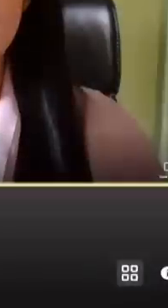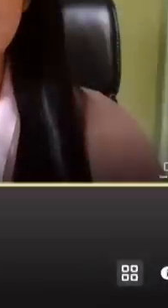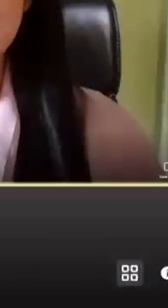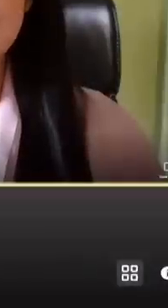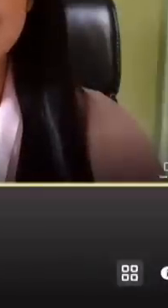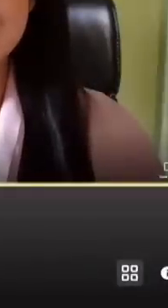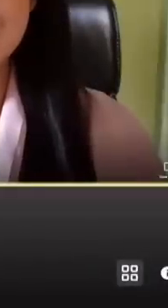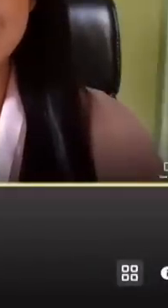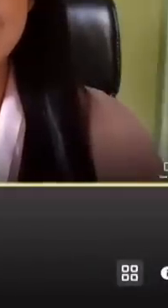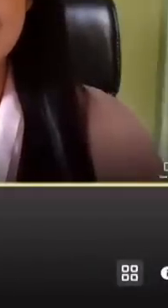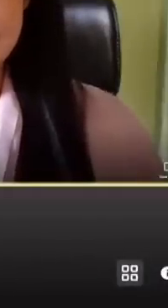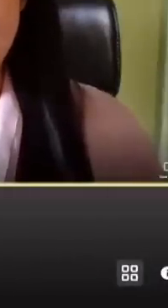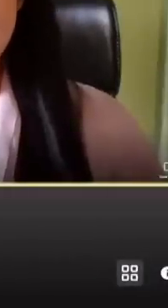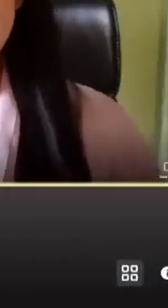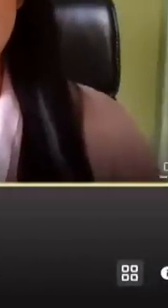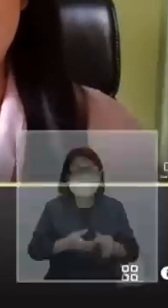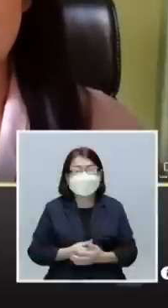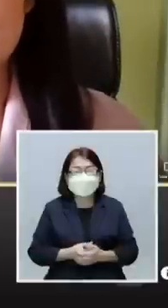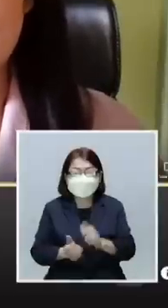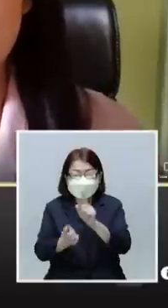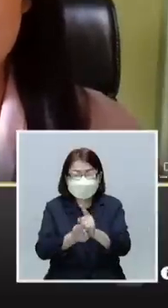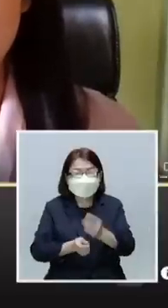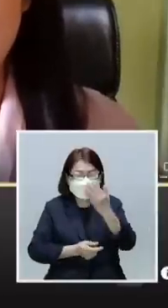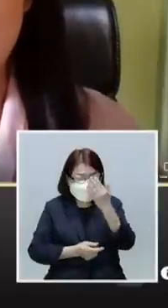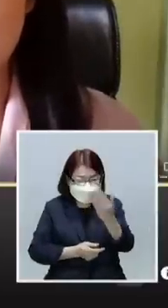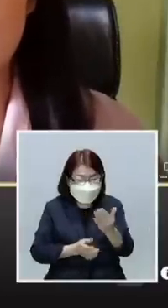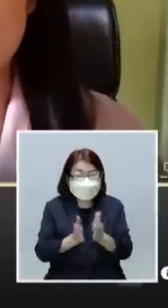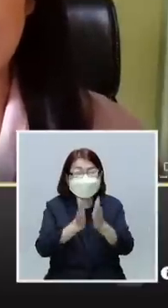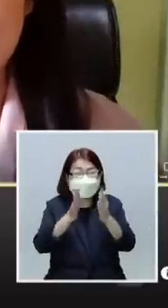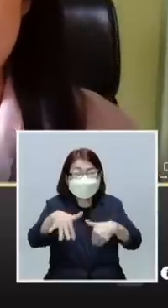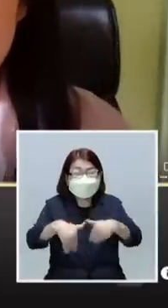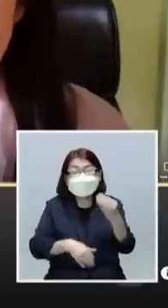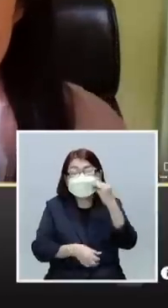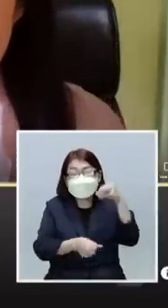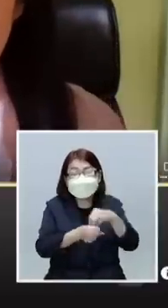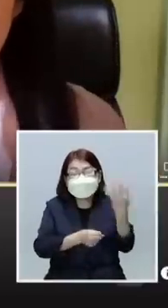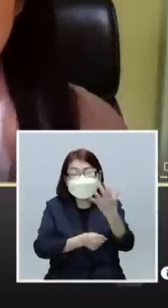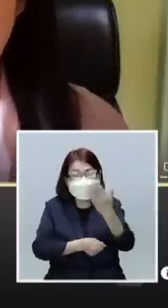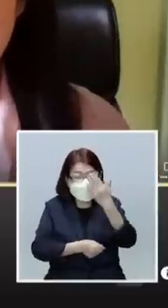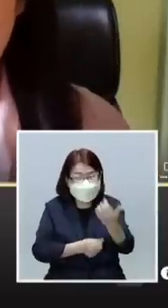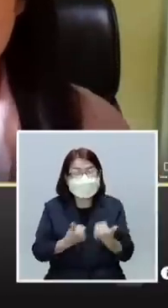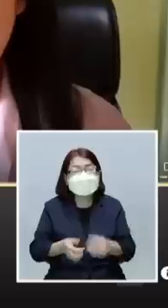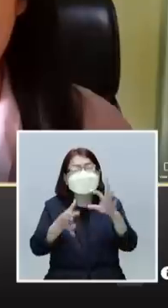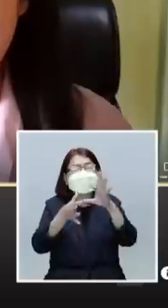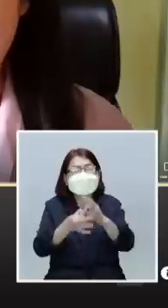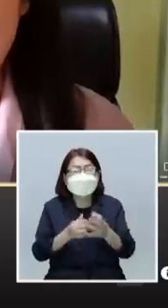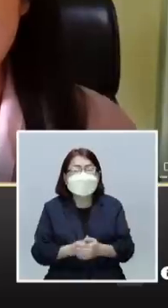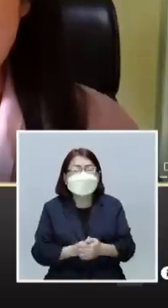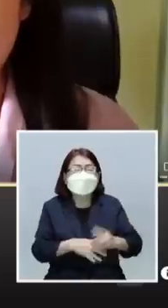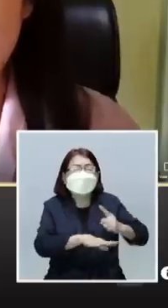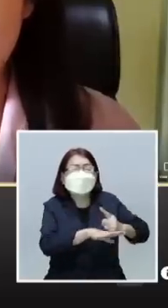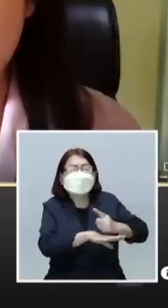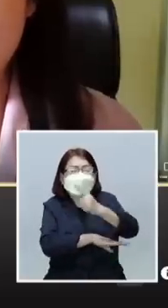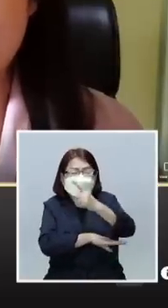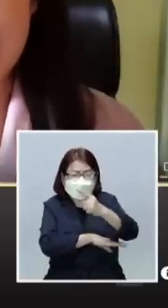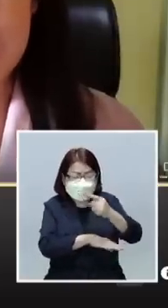คุณมิกกี้ค่ะสวัสดีค่ะ ค่ะสวัสดีค่ะคุณจูและคุณผู้ชมคะก็เป็นสถานการณ์ที่เกิดขึ้นบนอวกาศนะคะแต่ว่าห